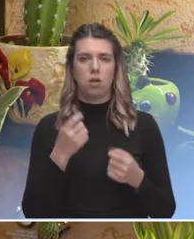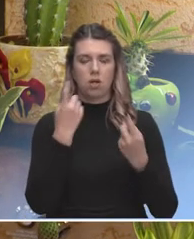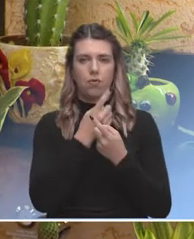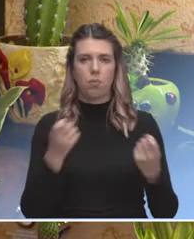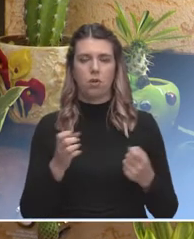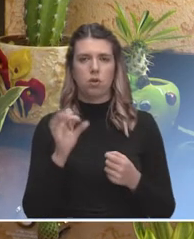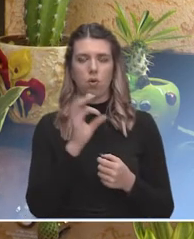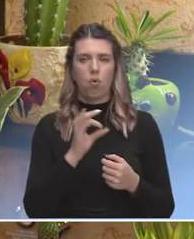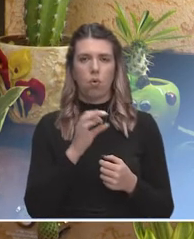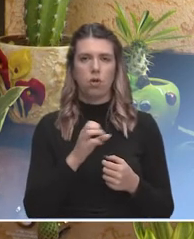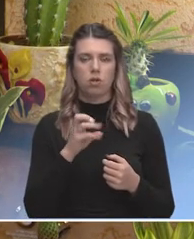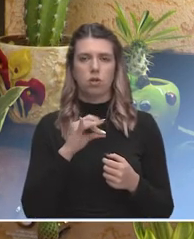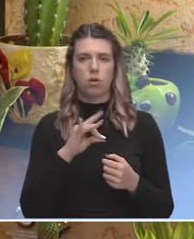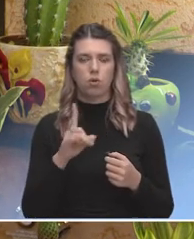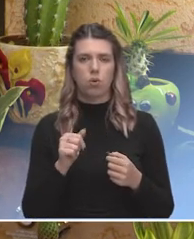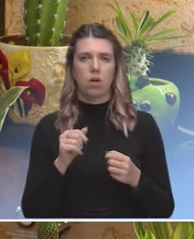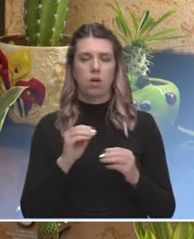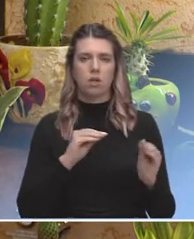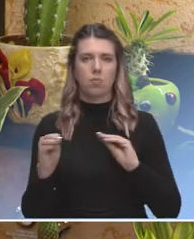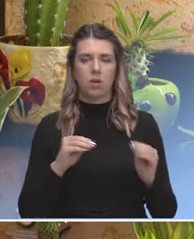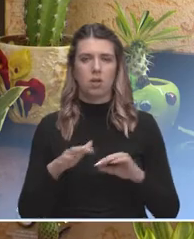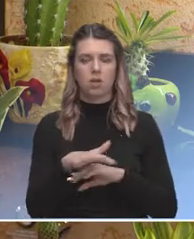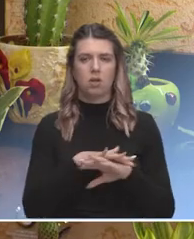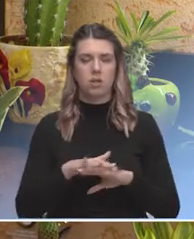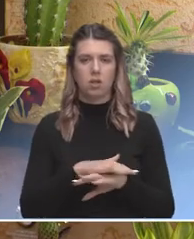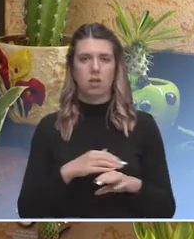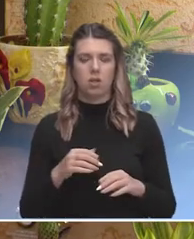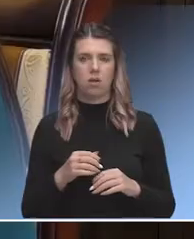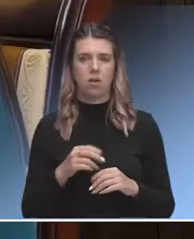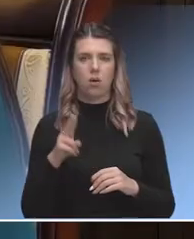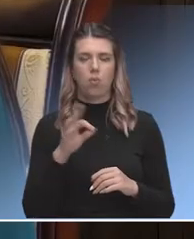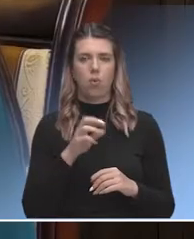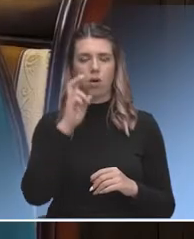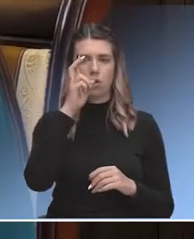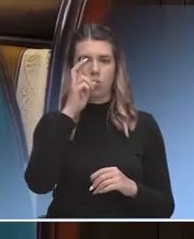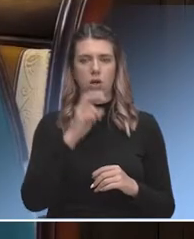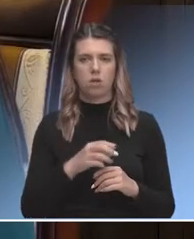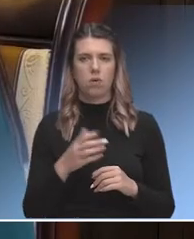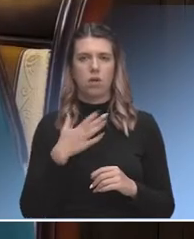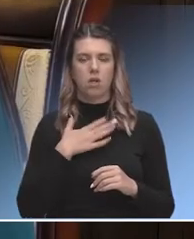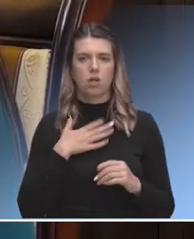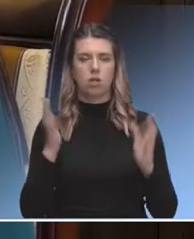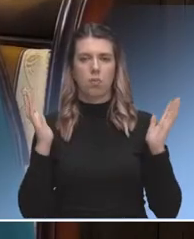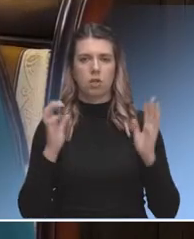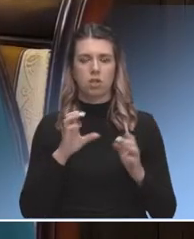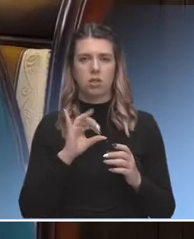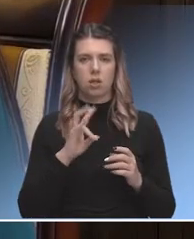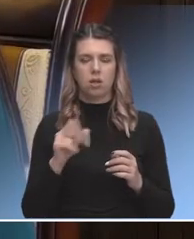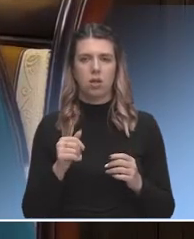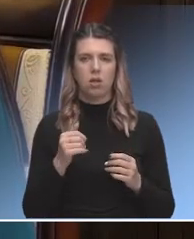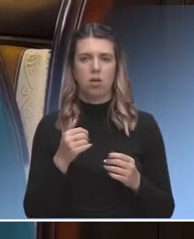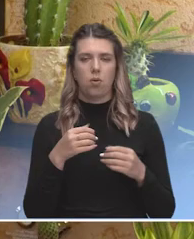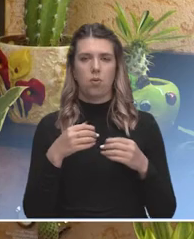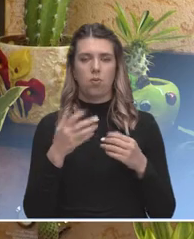получить информацию о структуре распределения населения по государству. Наша огромная